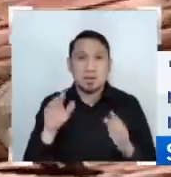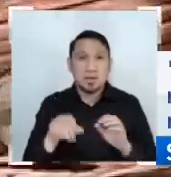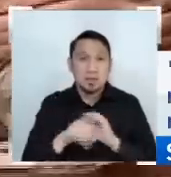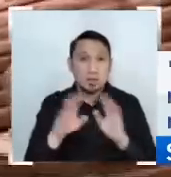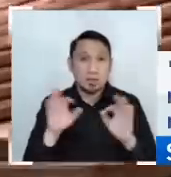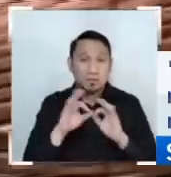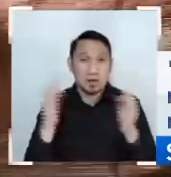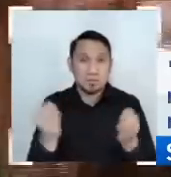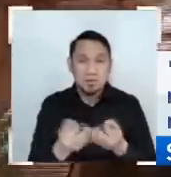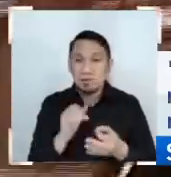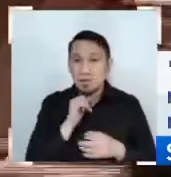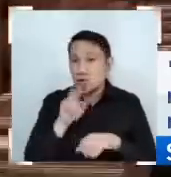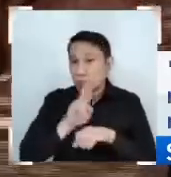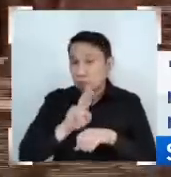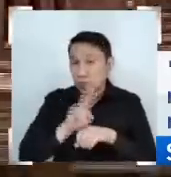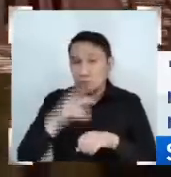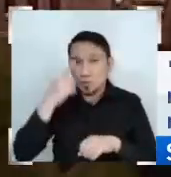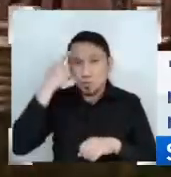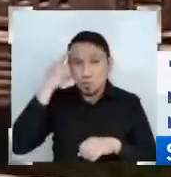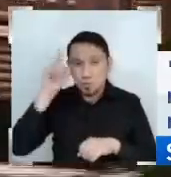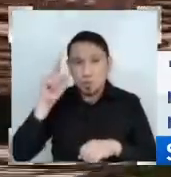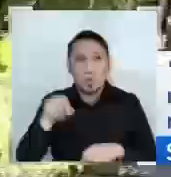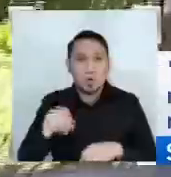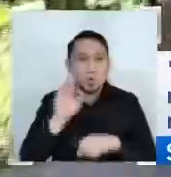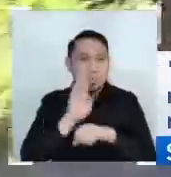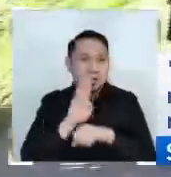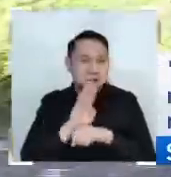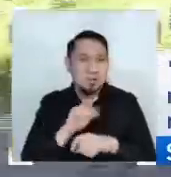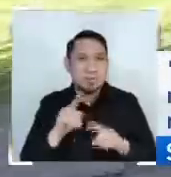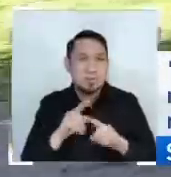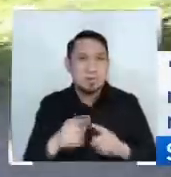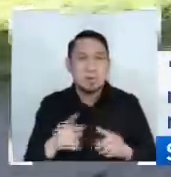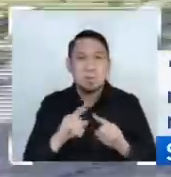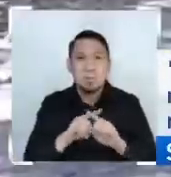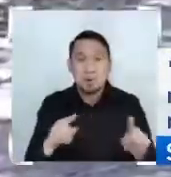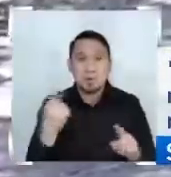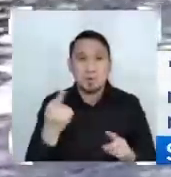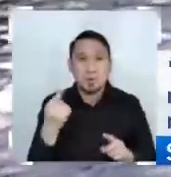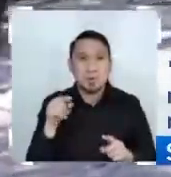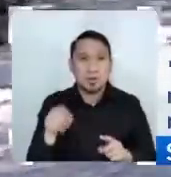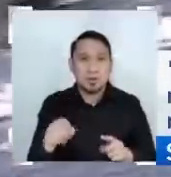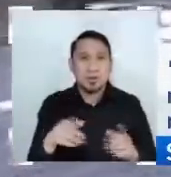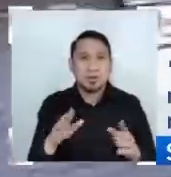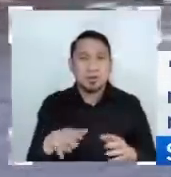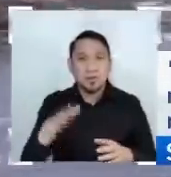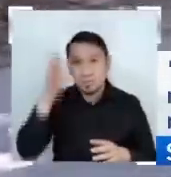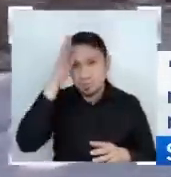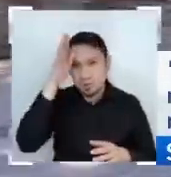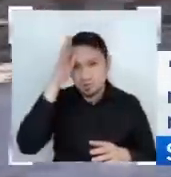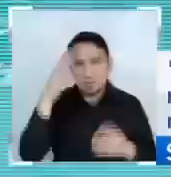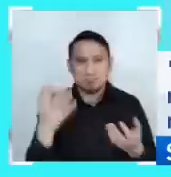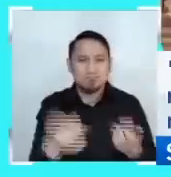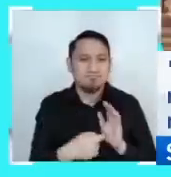nila ginagamit ang Bamboo 4 Cycle para ipasada. Sa halip, ay mistulang legacy ito ng kanilang padre de pamilya.